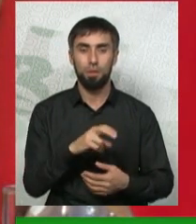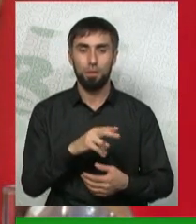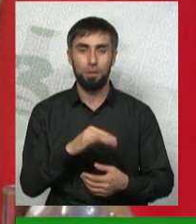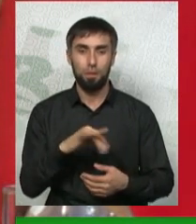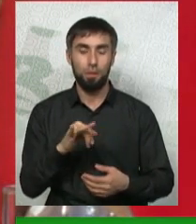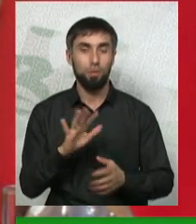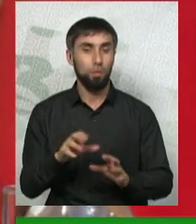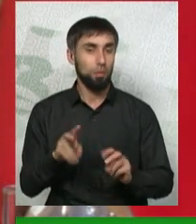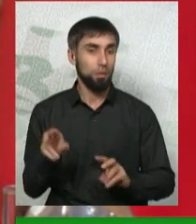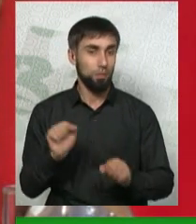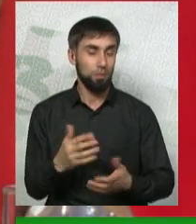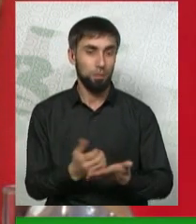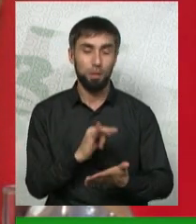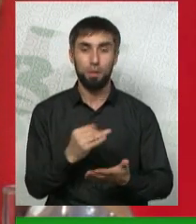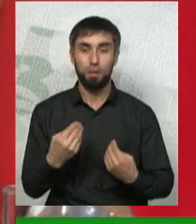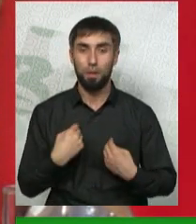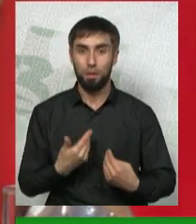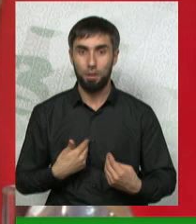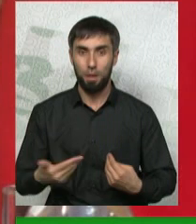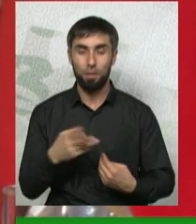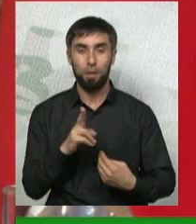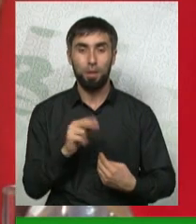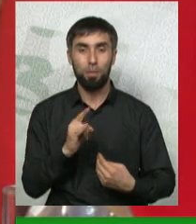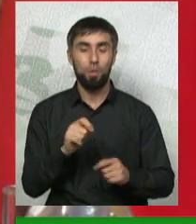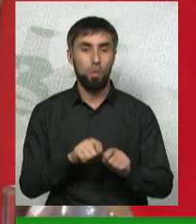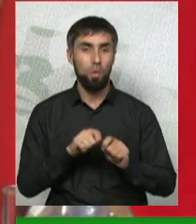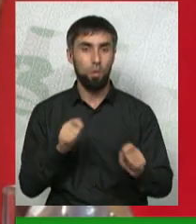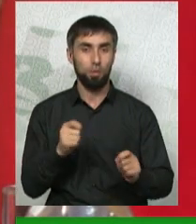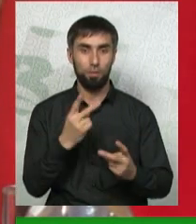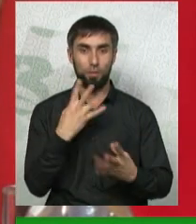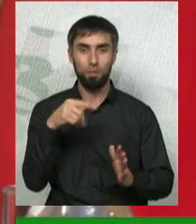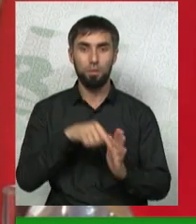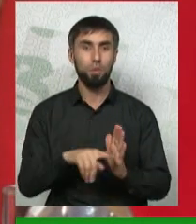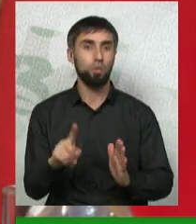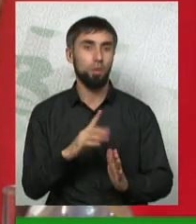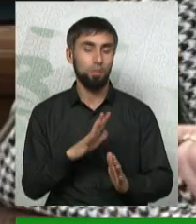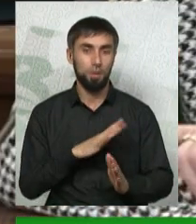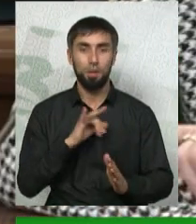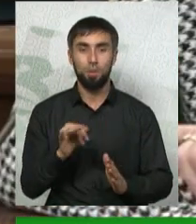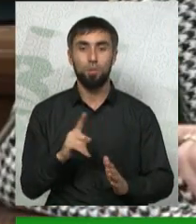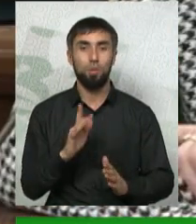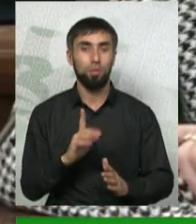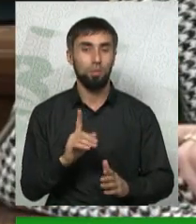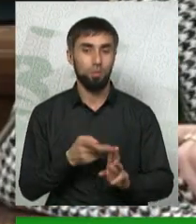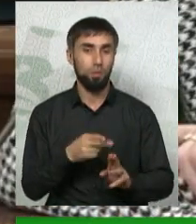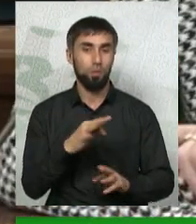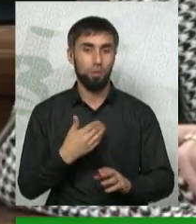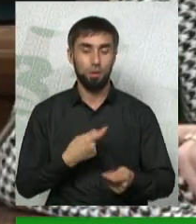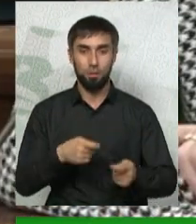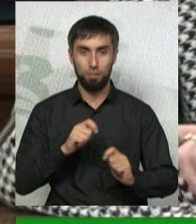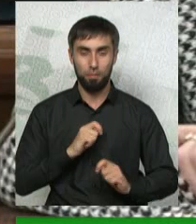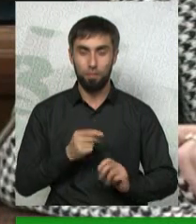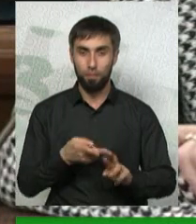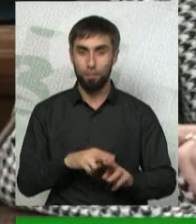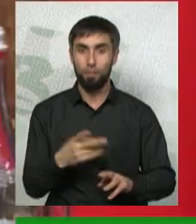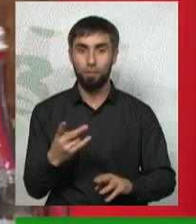могут, и дать нам как бы вот открытую картину того, что было и то, что до нас дошло. Это